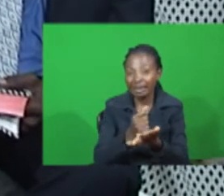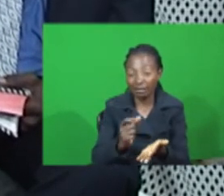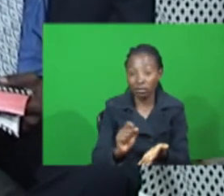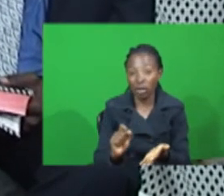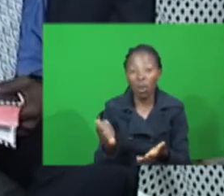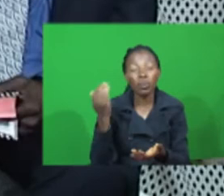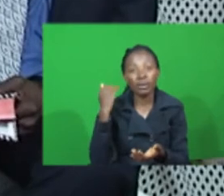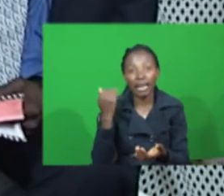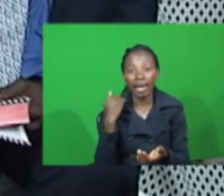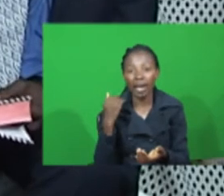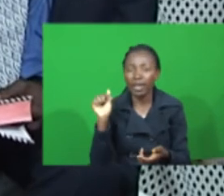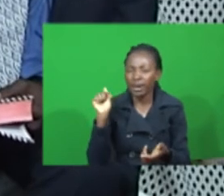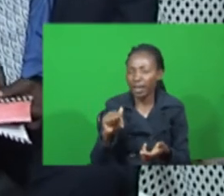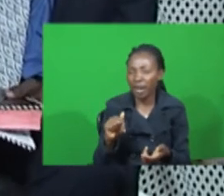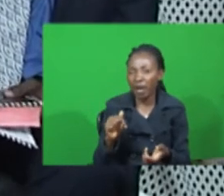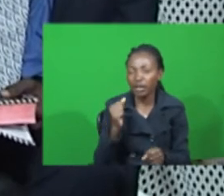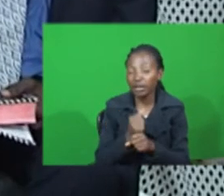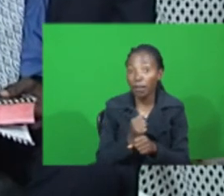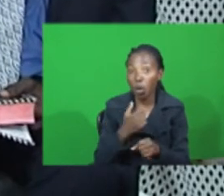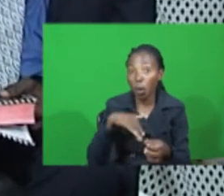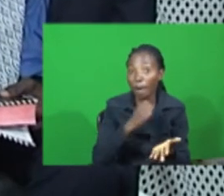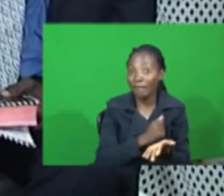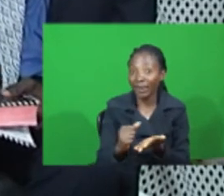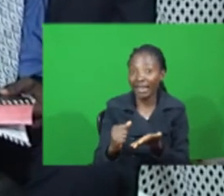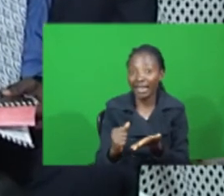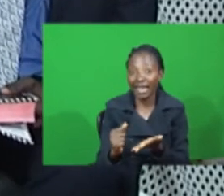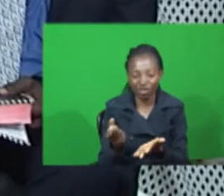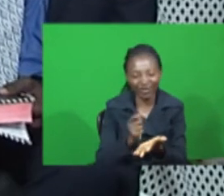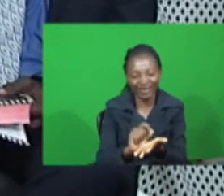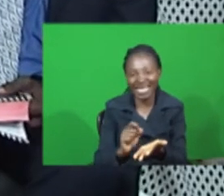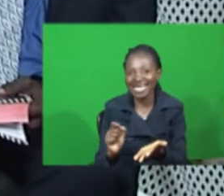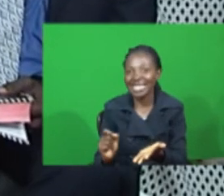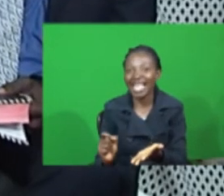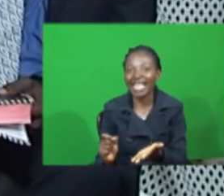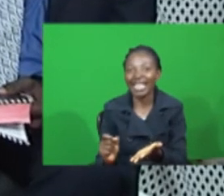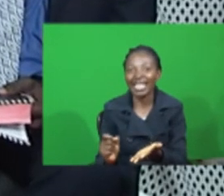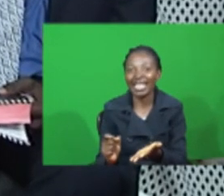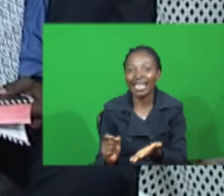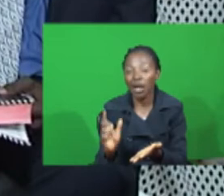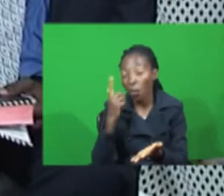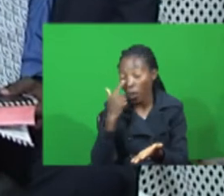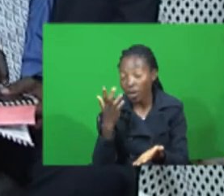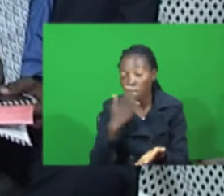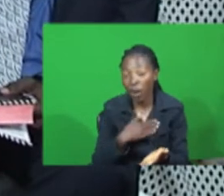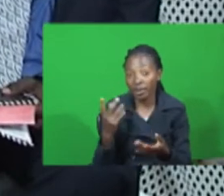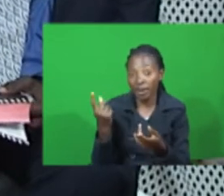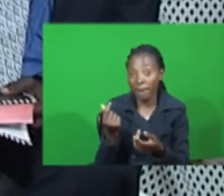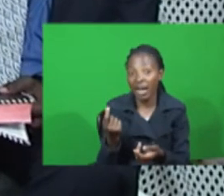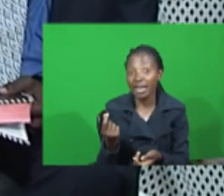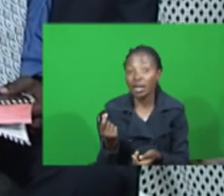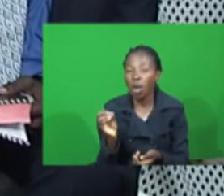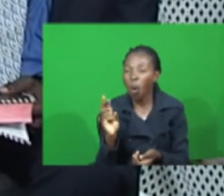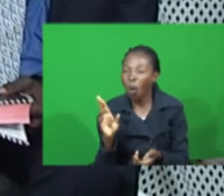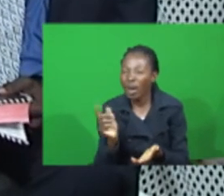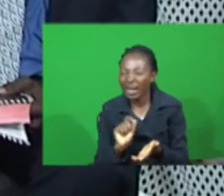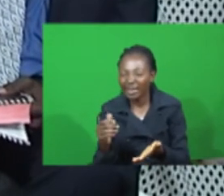iwayoka handitee zvimwe zvinoti kana ukapinda mubhengi unosaina signature pauri kuwithdrawa mari kana kuti uchinyora dzimwe